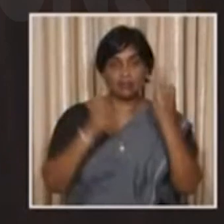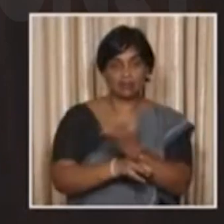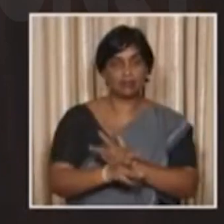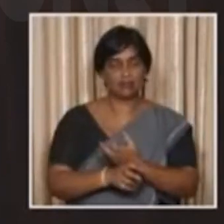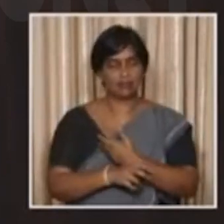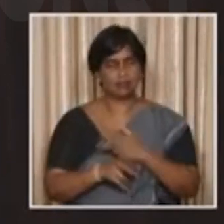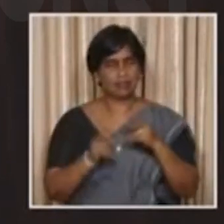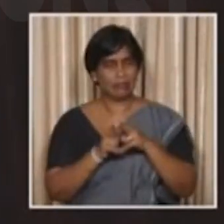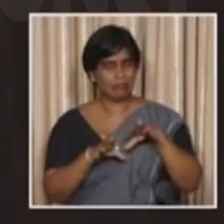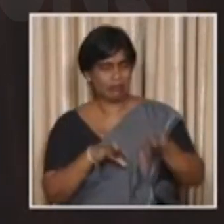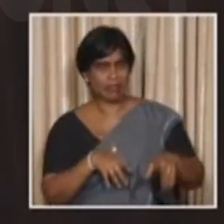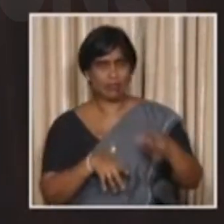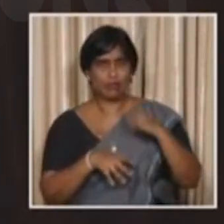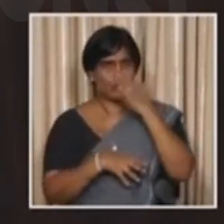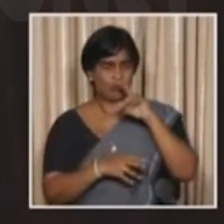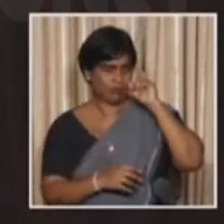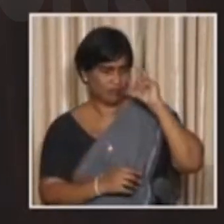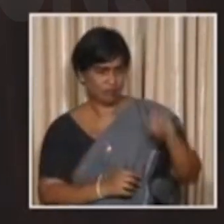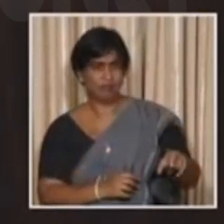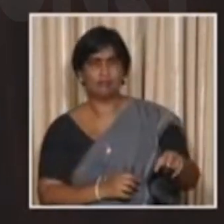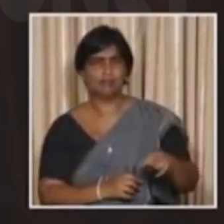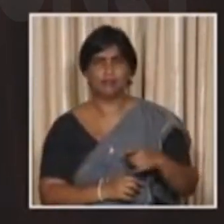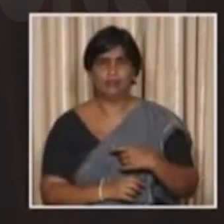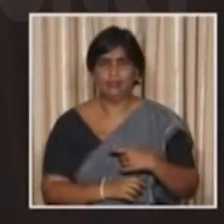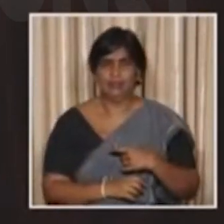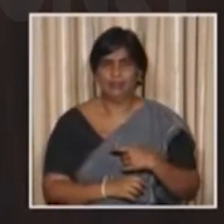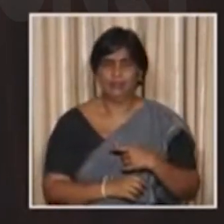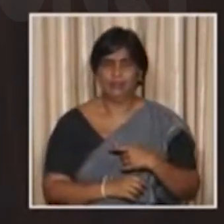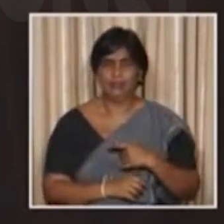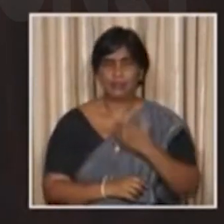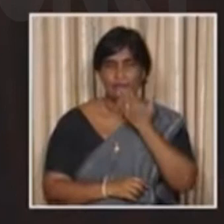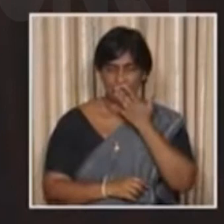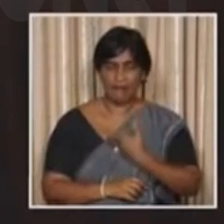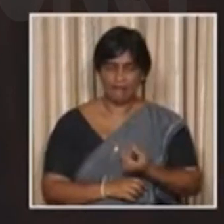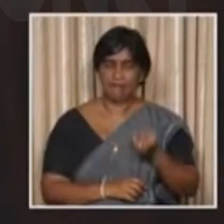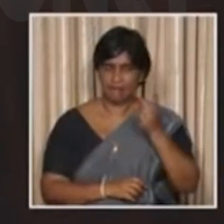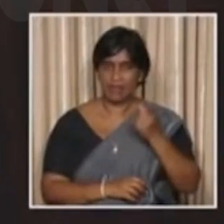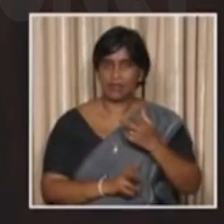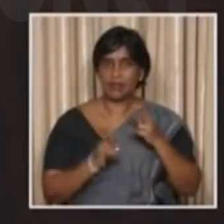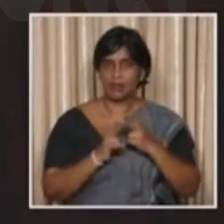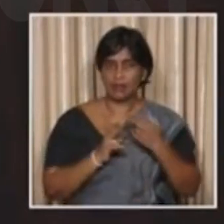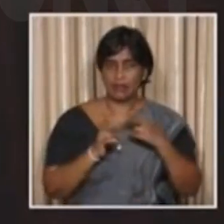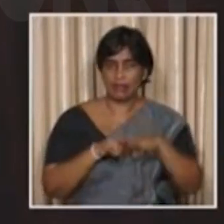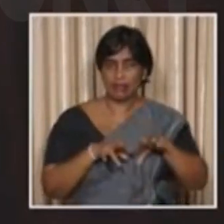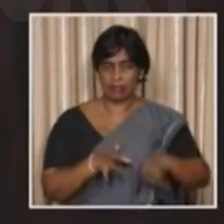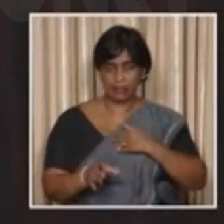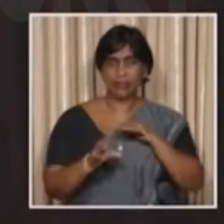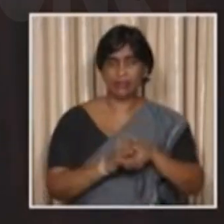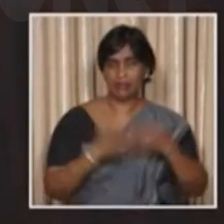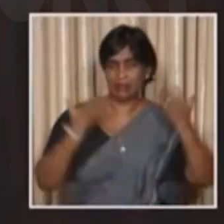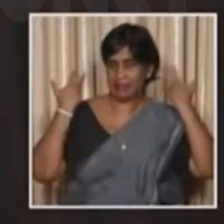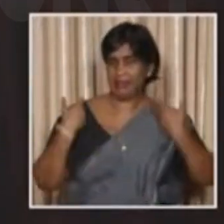මේ අසියුචි වල ඉන්න ඌරා දිහා බල්ලා අපෝ මේකට පාඩමක් උගන්න මම මේ අසියුචි වලට බැස්සොත් මගේ